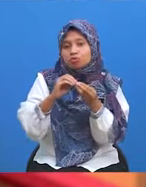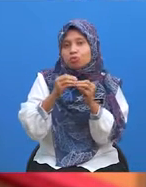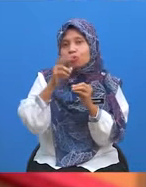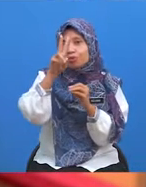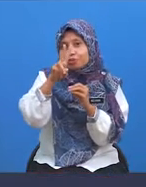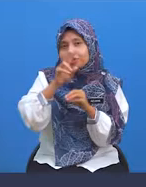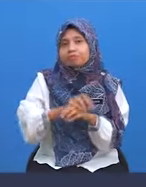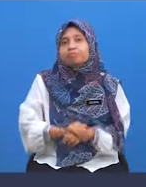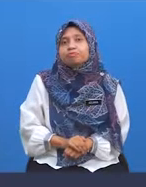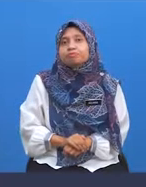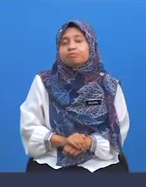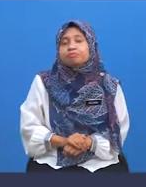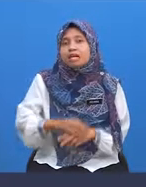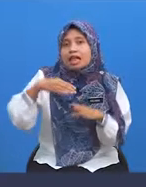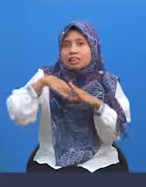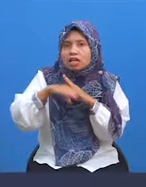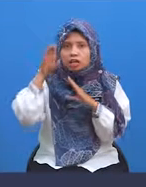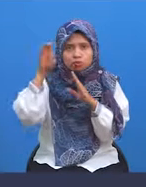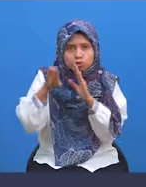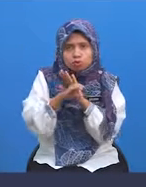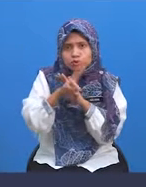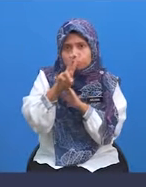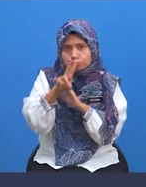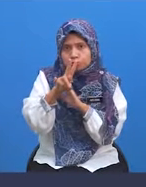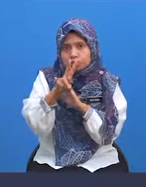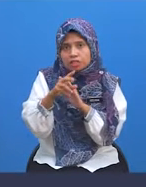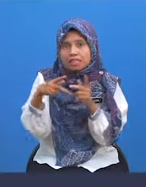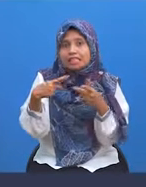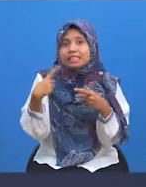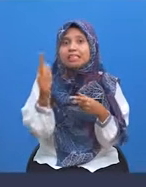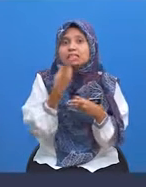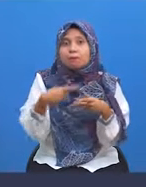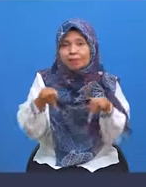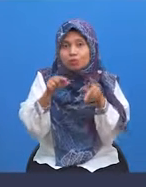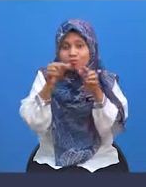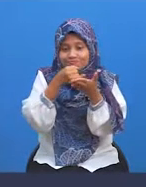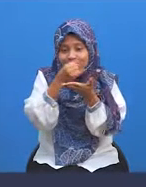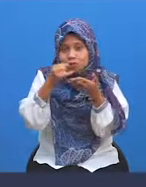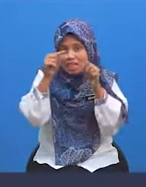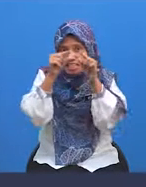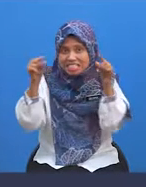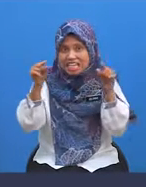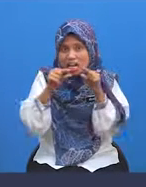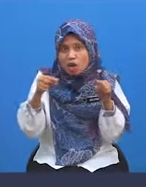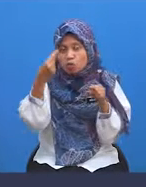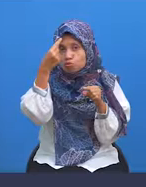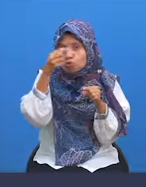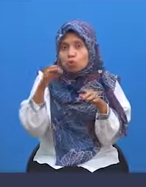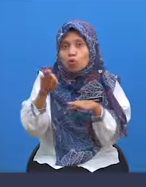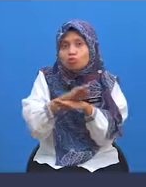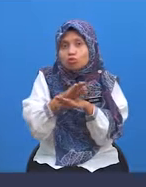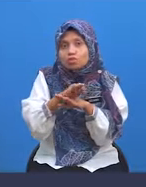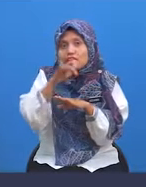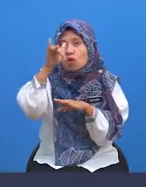kedua. Dalam contoh 2, kita perlu melukis graf bagi fungsi Y sama